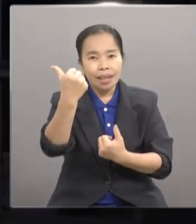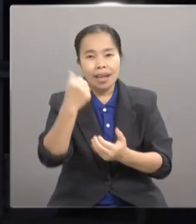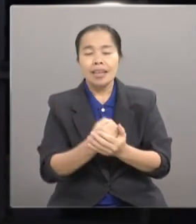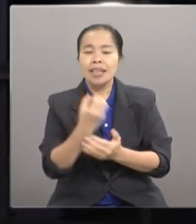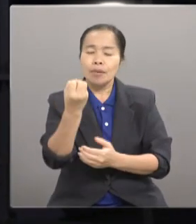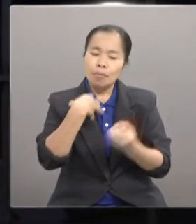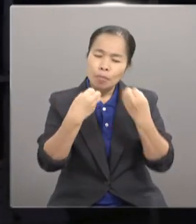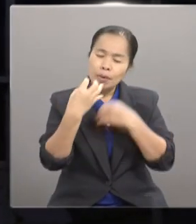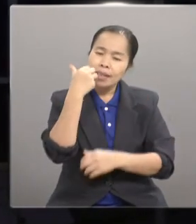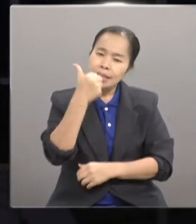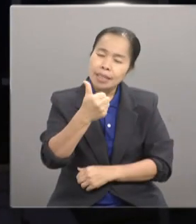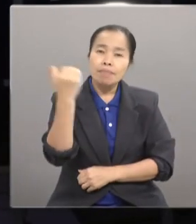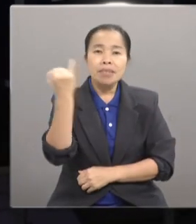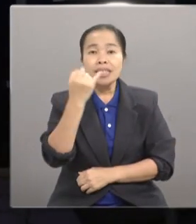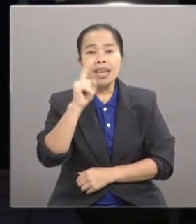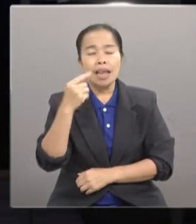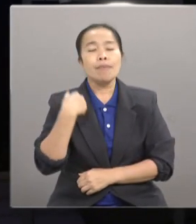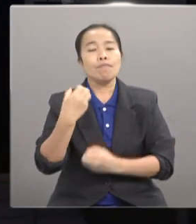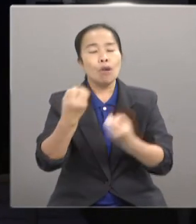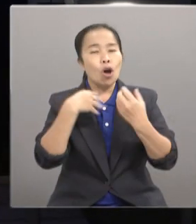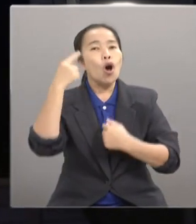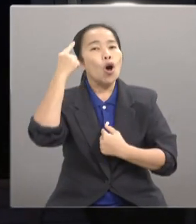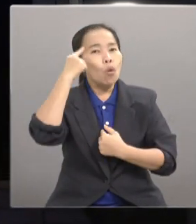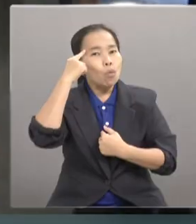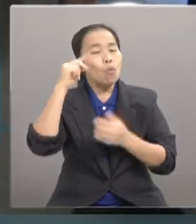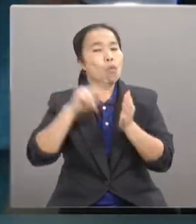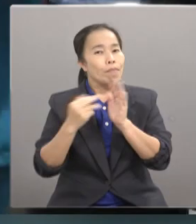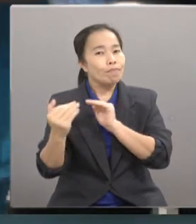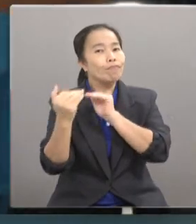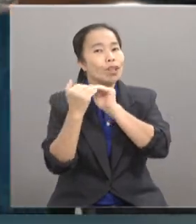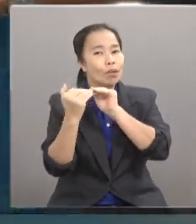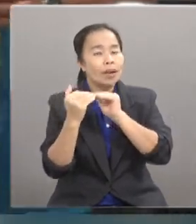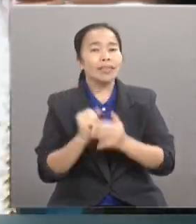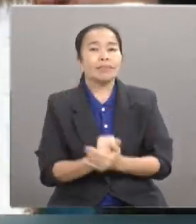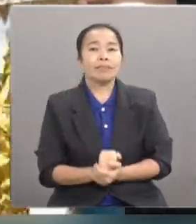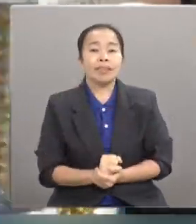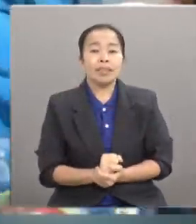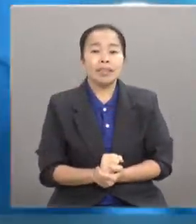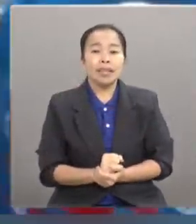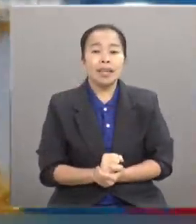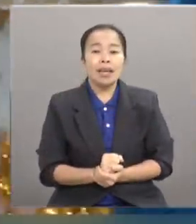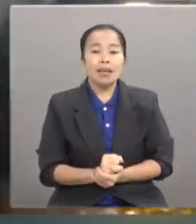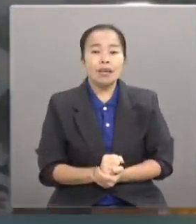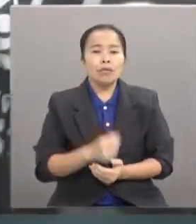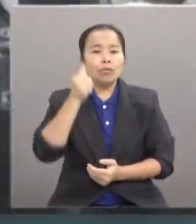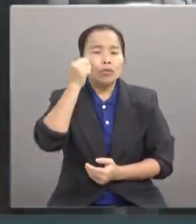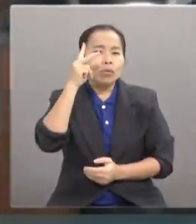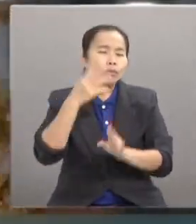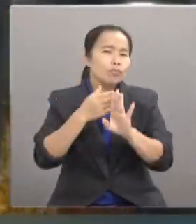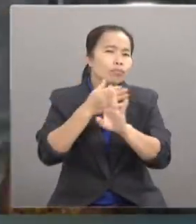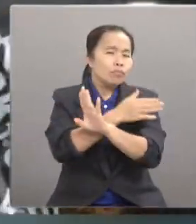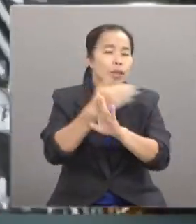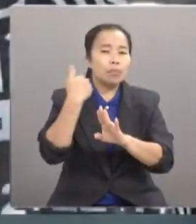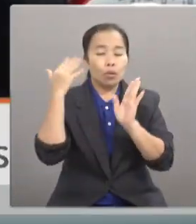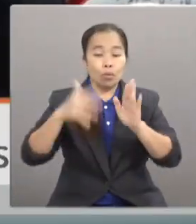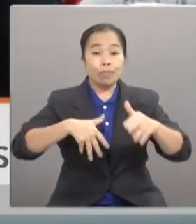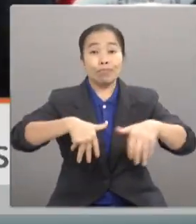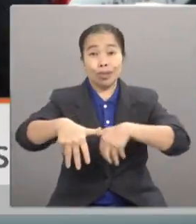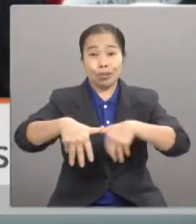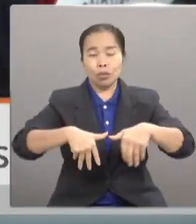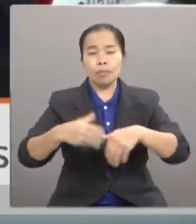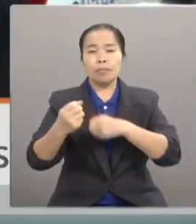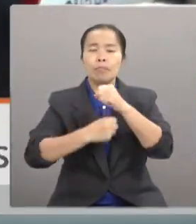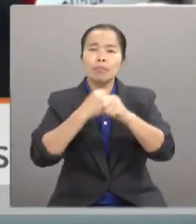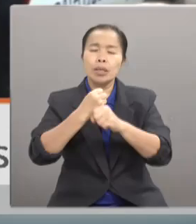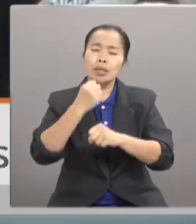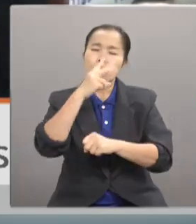เรากจะชวนคผชมรู้เตาสื่อวตกเช่นเค้็สองสัธ subion ที่ผ่านมาผมไดนำเจวเขเรองร้เรีนจากประชาชนคร nach